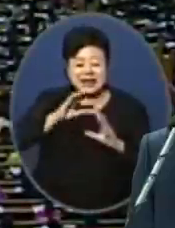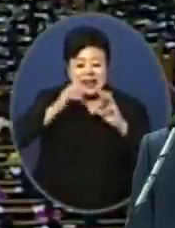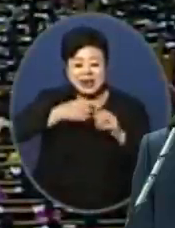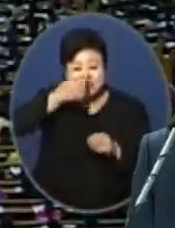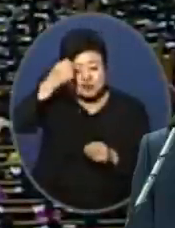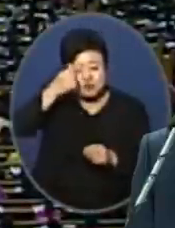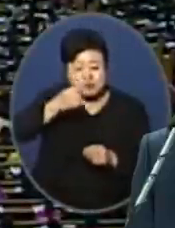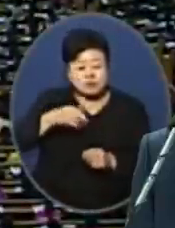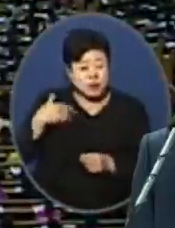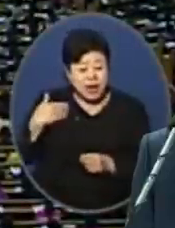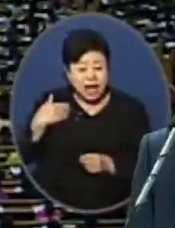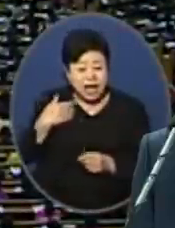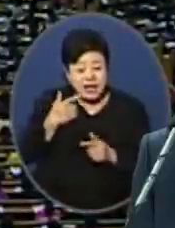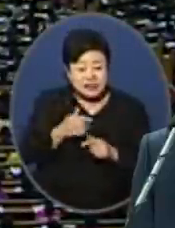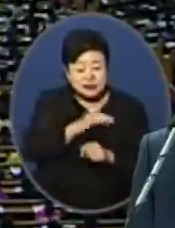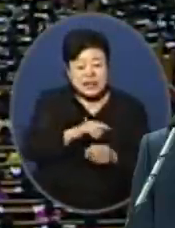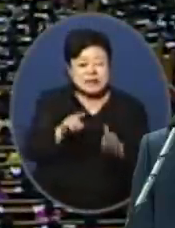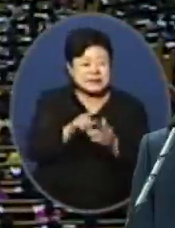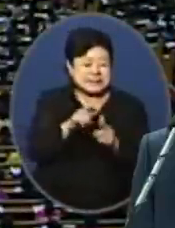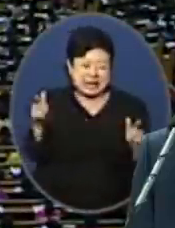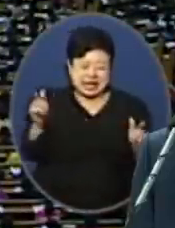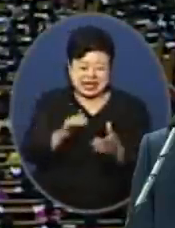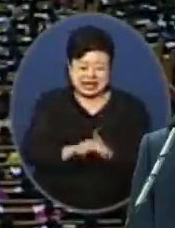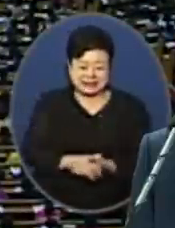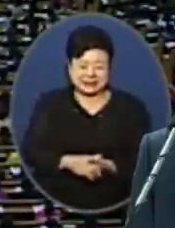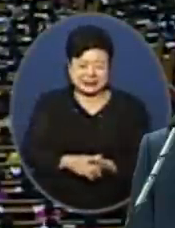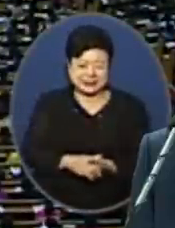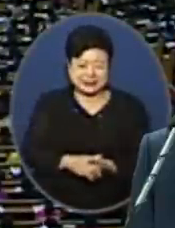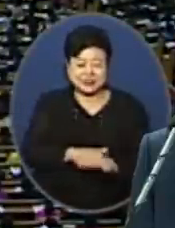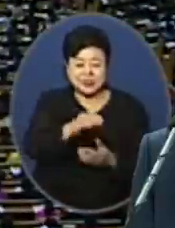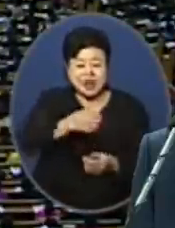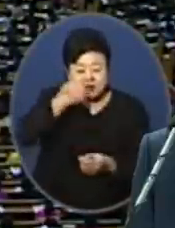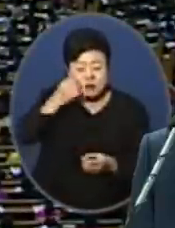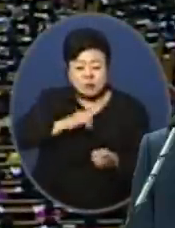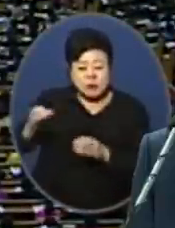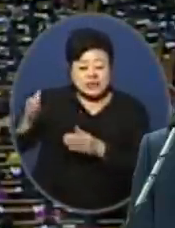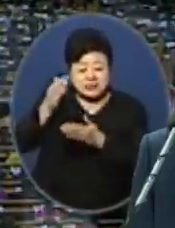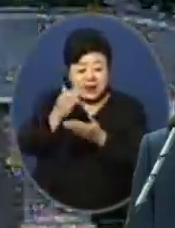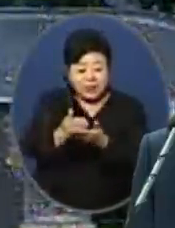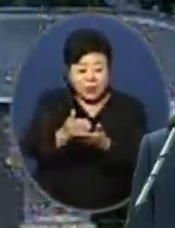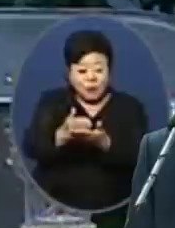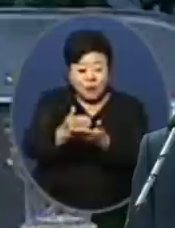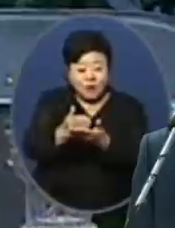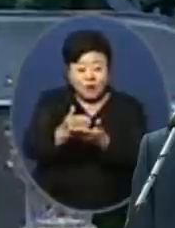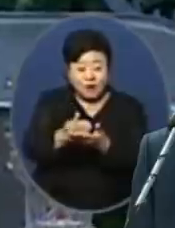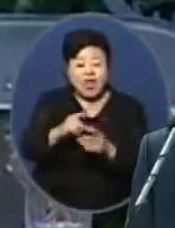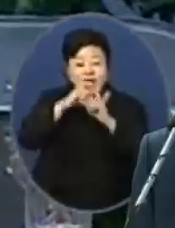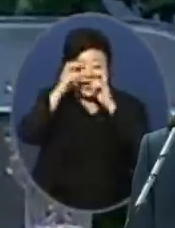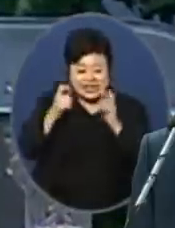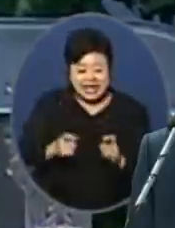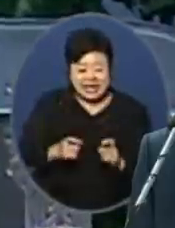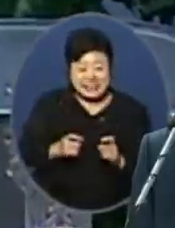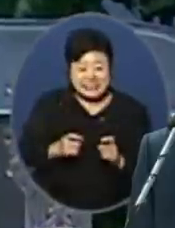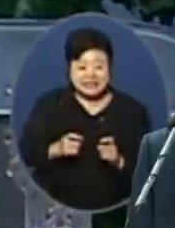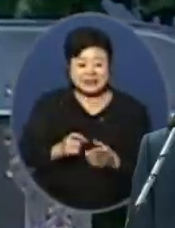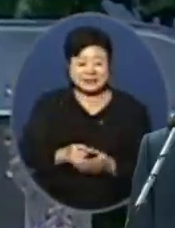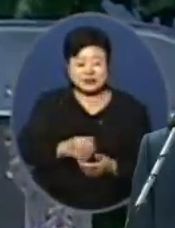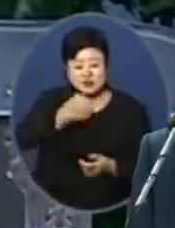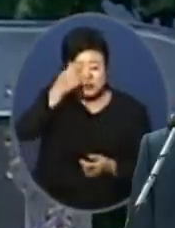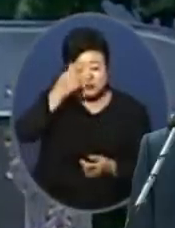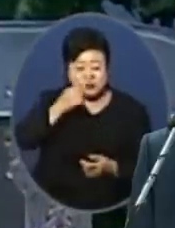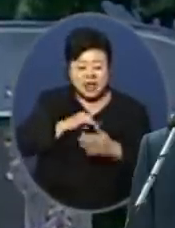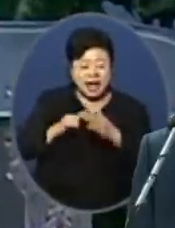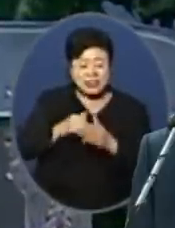천당 꿈을 꿀 줄 모르는 사람은 예수도 잘 안 믿어요. 우리가 꿈을 버리지 말고 개인적인